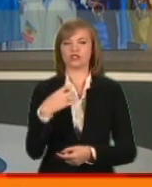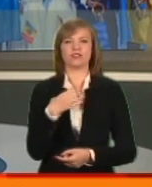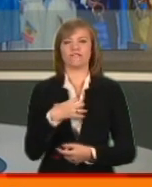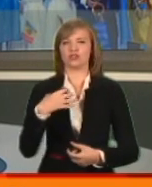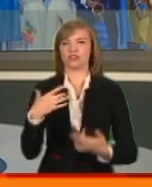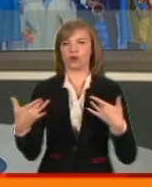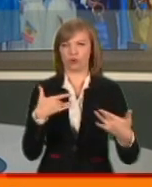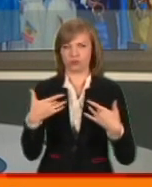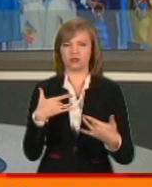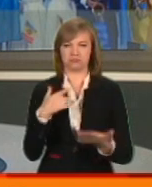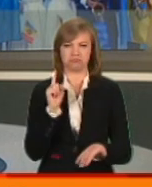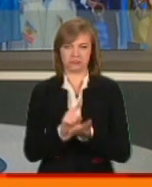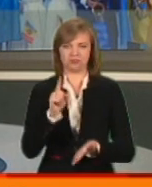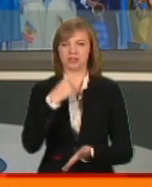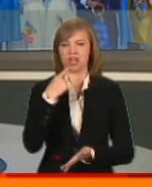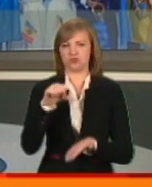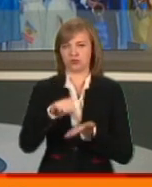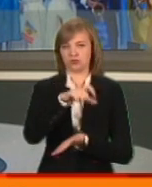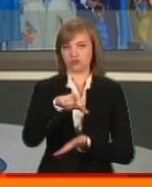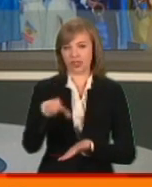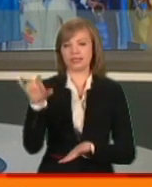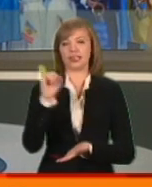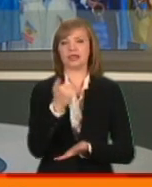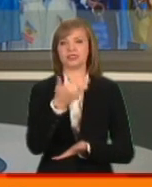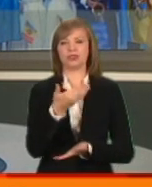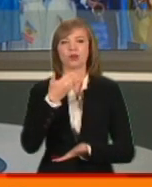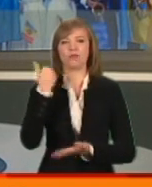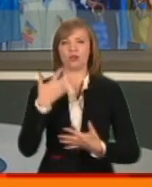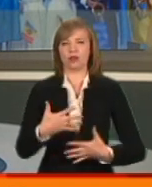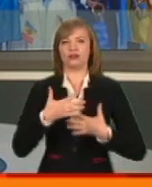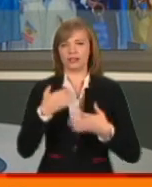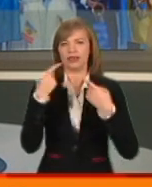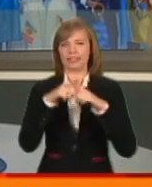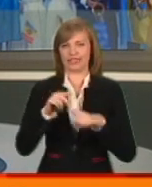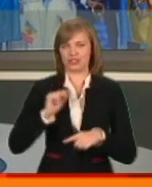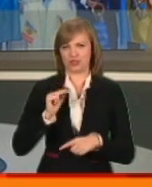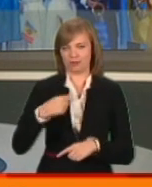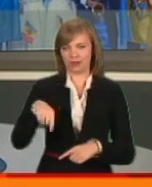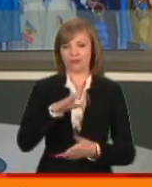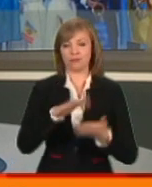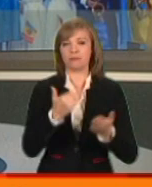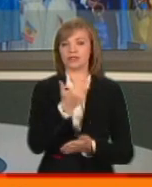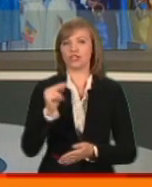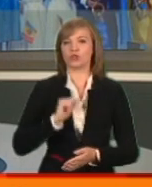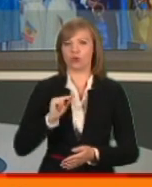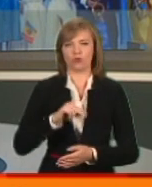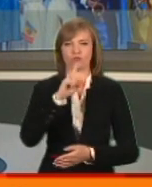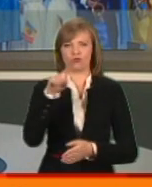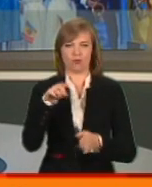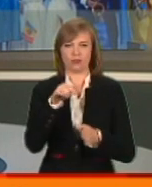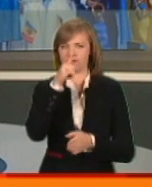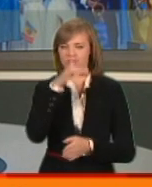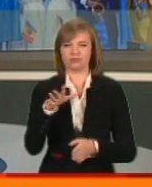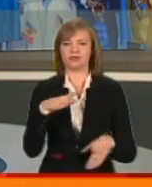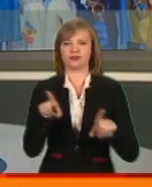важливий концерт вдався на славу, кажуть самі учасники. І з ними полегшено зітхають технічні працівники. Без їхньої роботи номери не були